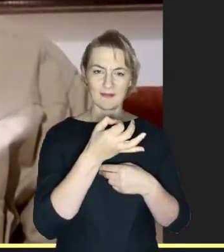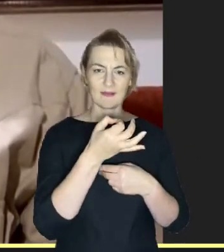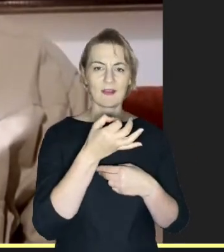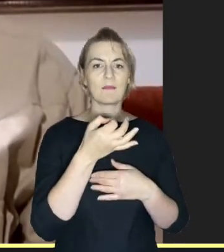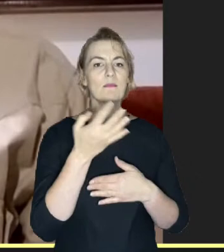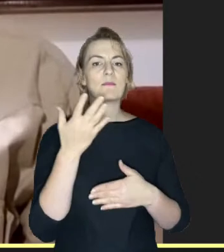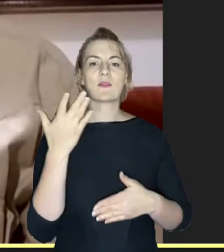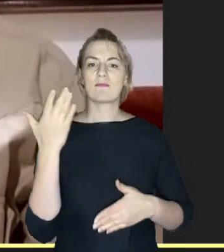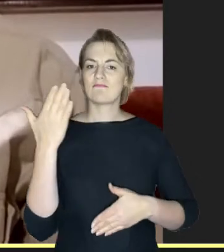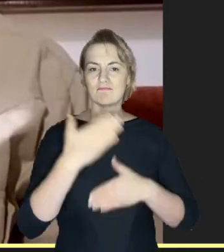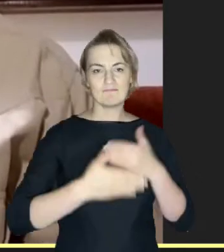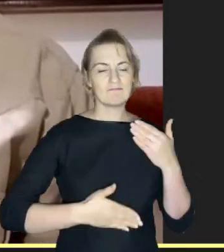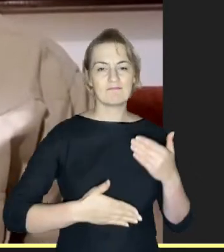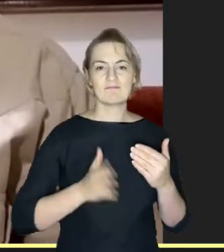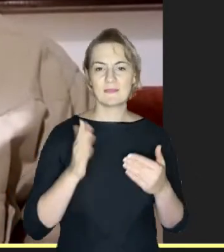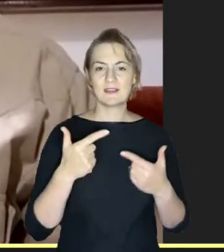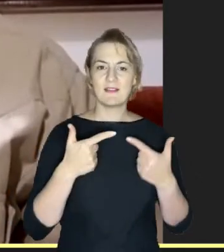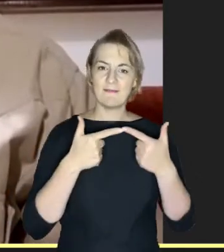wiersz pojawi się jako